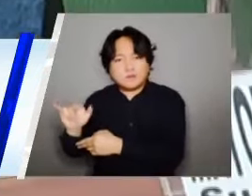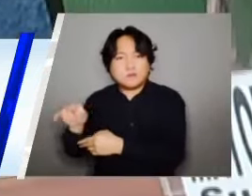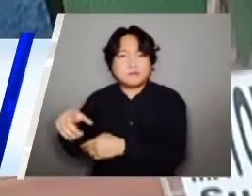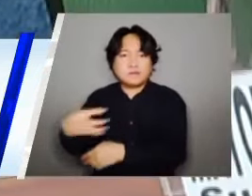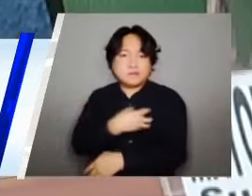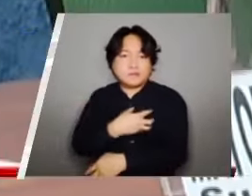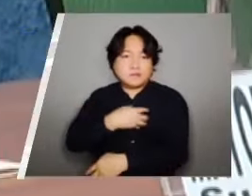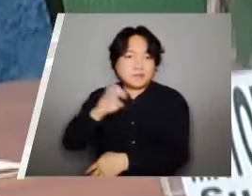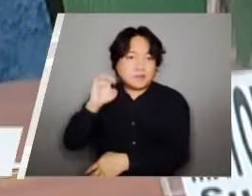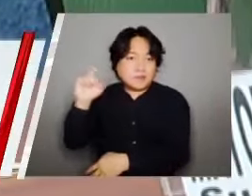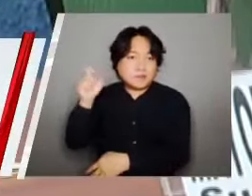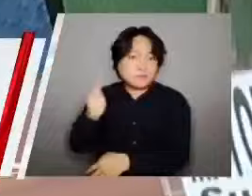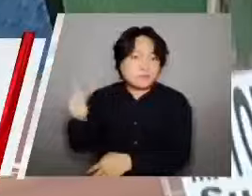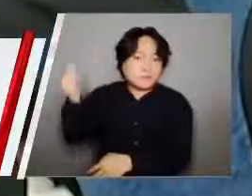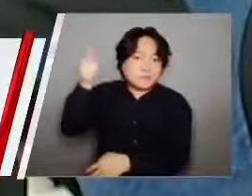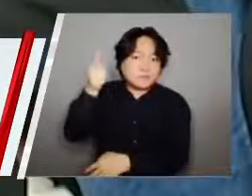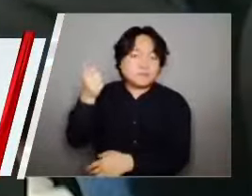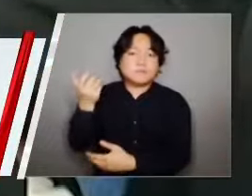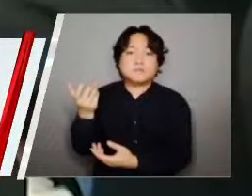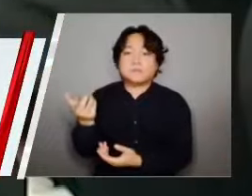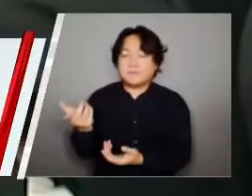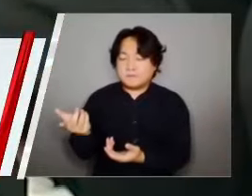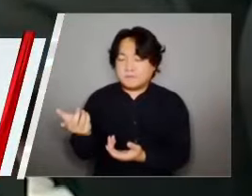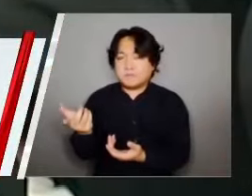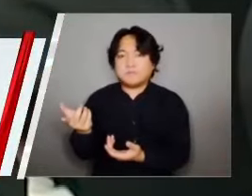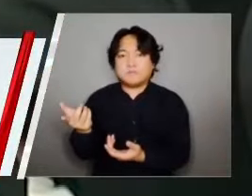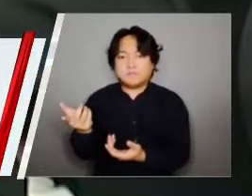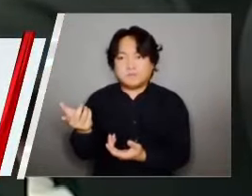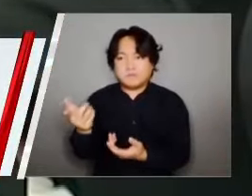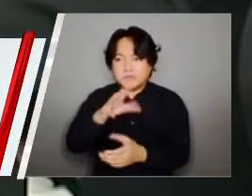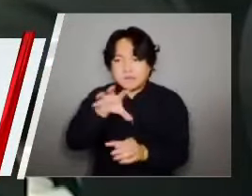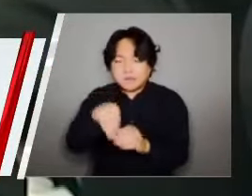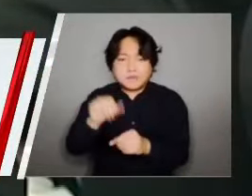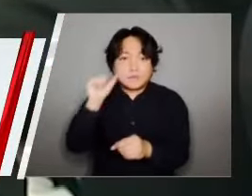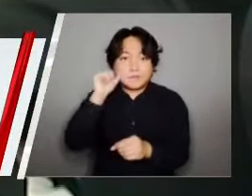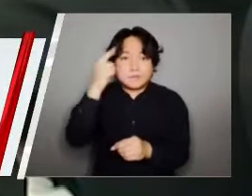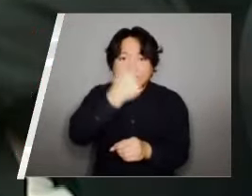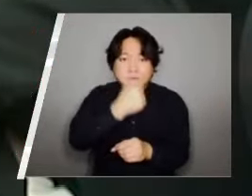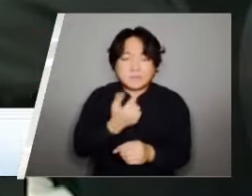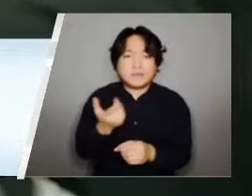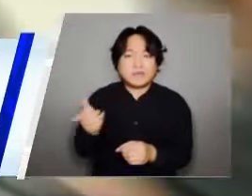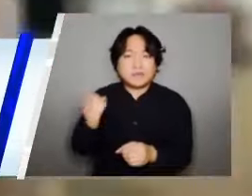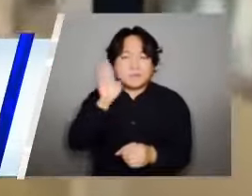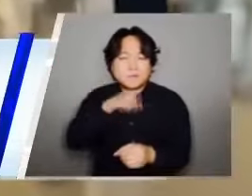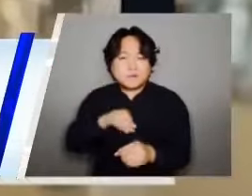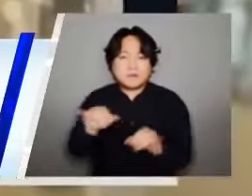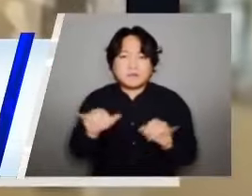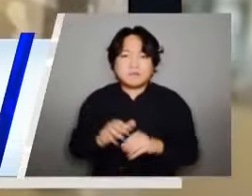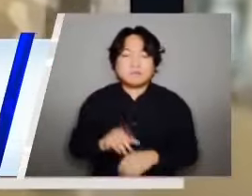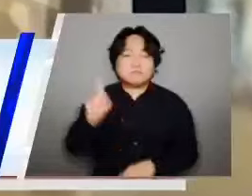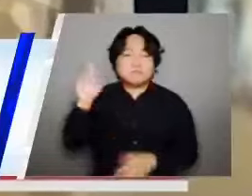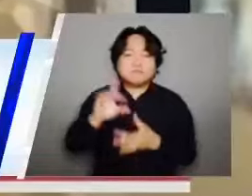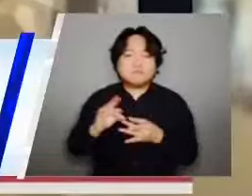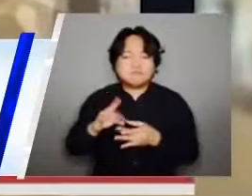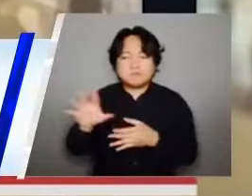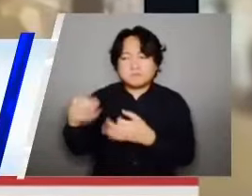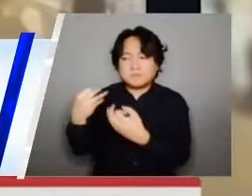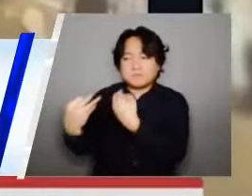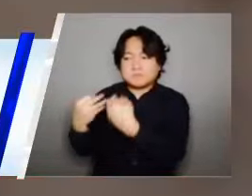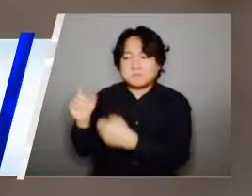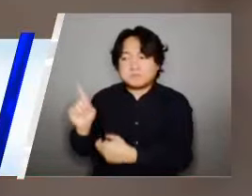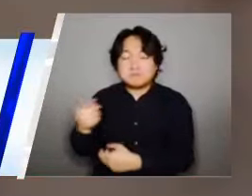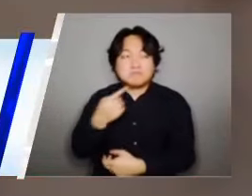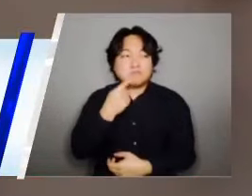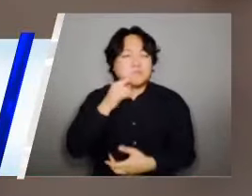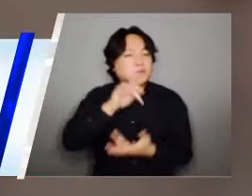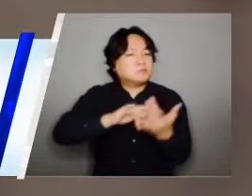po kami diyan your honor dahil ah siya po ay dating chief of police po ng ah swal nasa larawan din ang kapatid